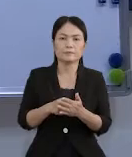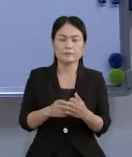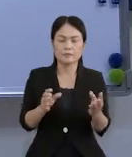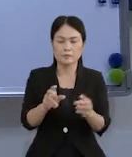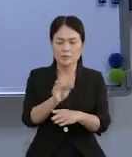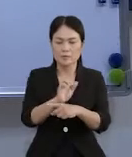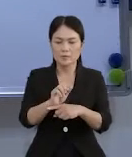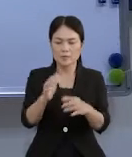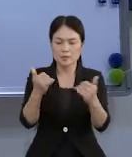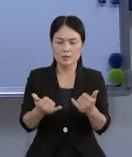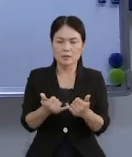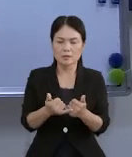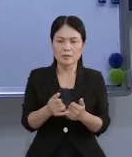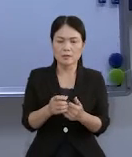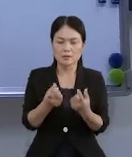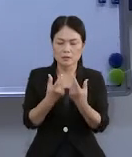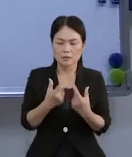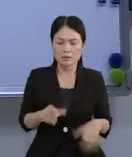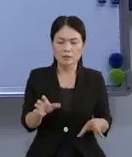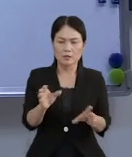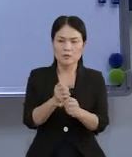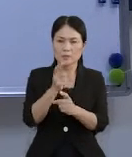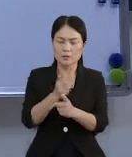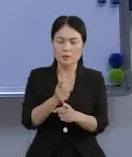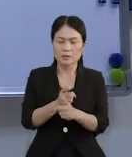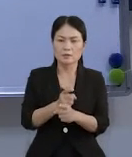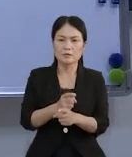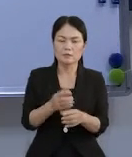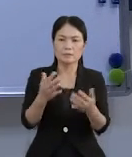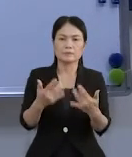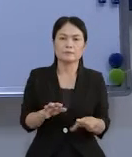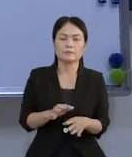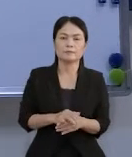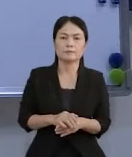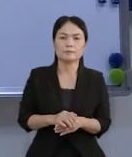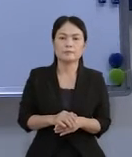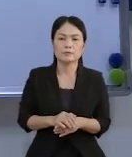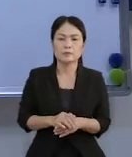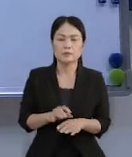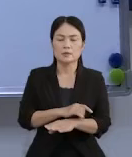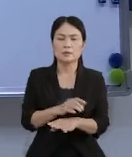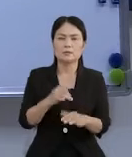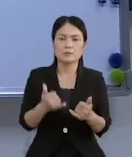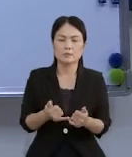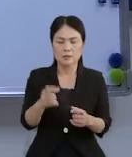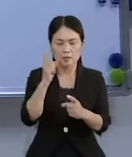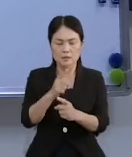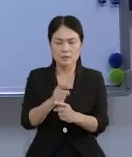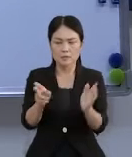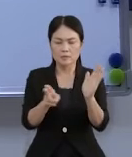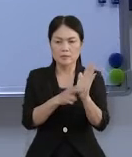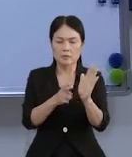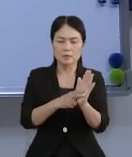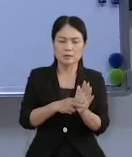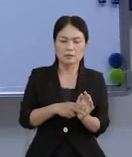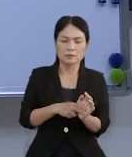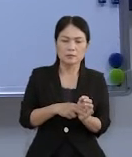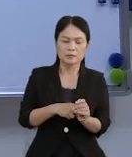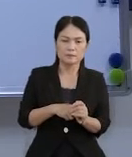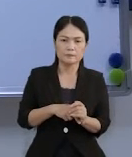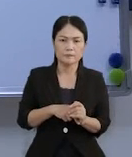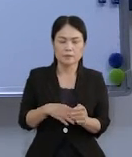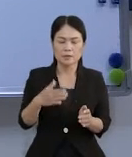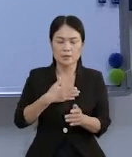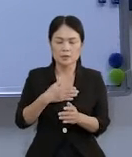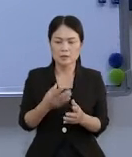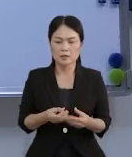chầm nào đọc bỏ dương ní, đọc sài bán, trăm trời hỏi. Chẳng xâm rạp bên ní, đâm bây ở căn tài chế bác.